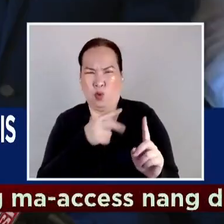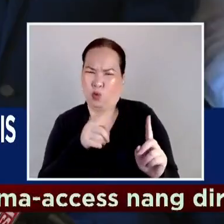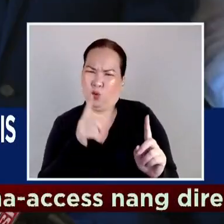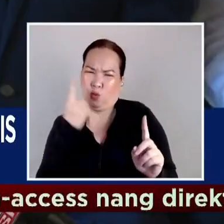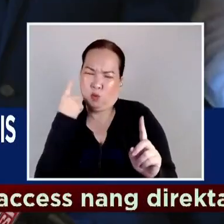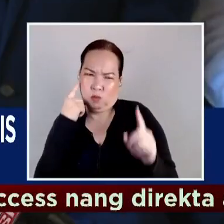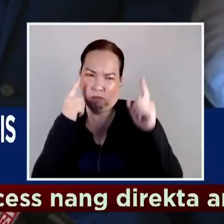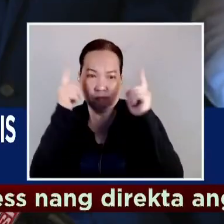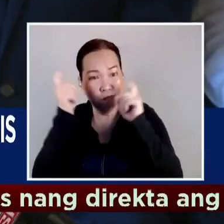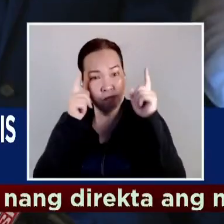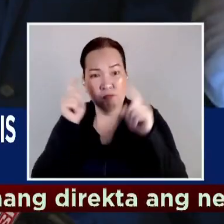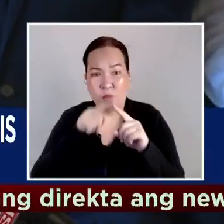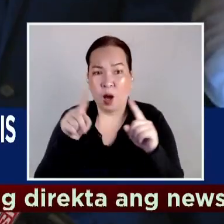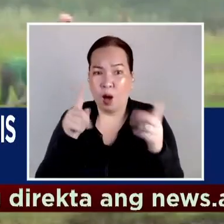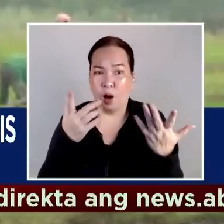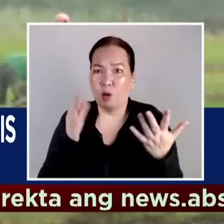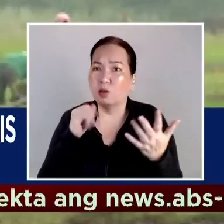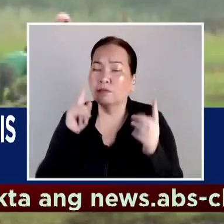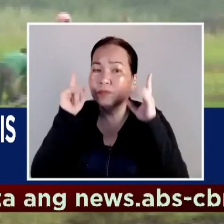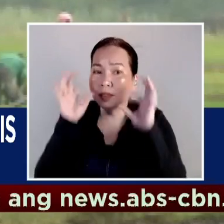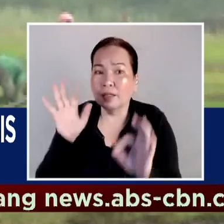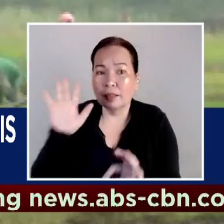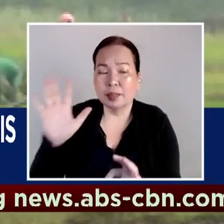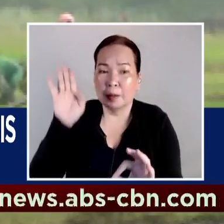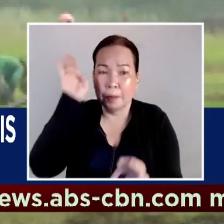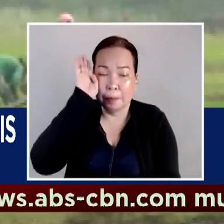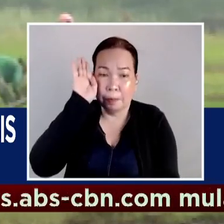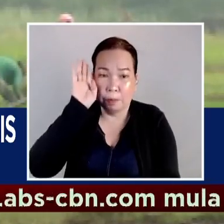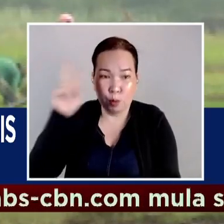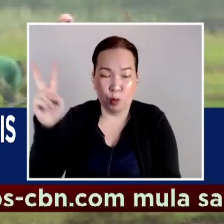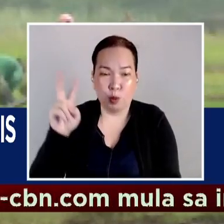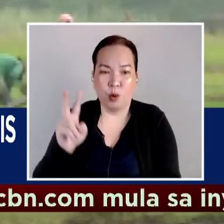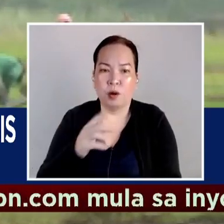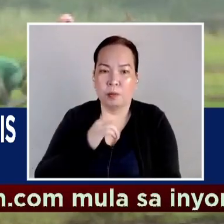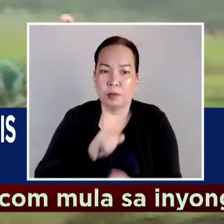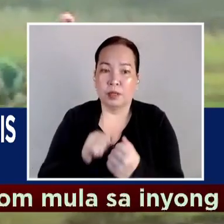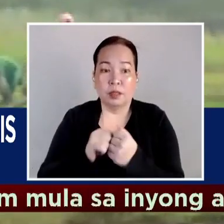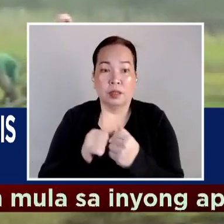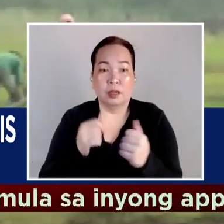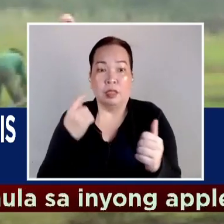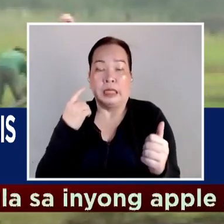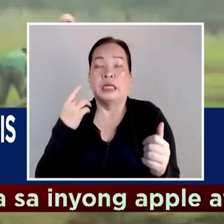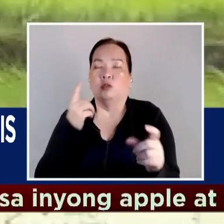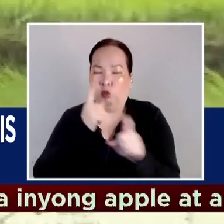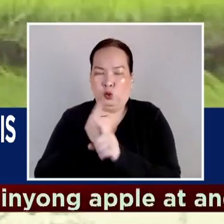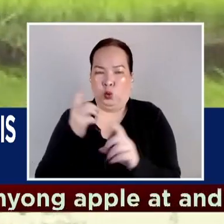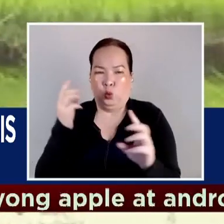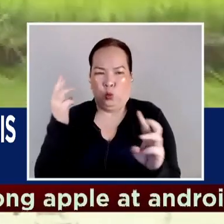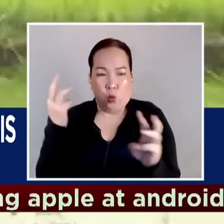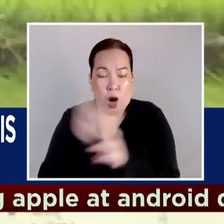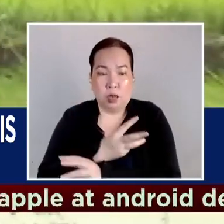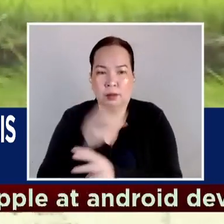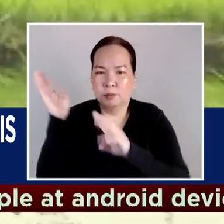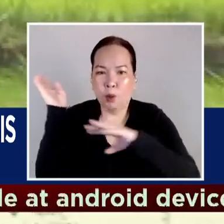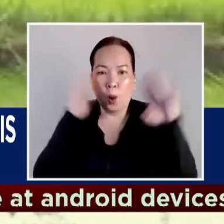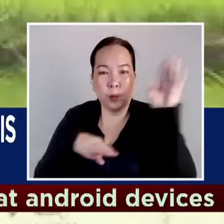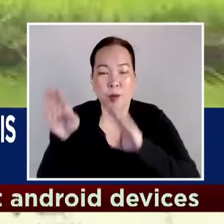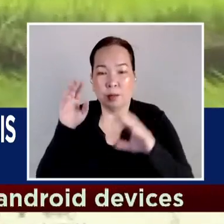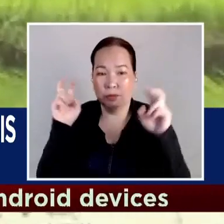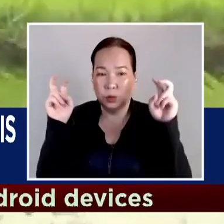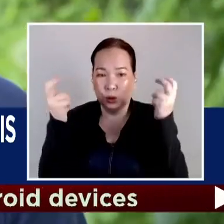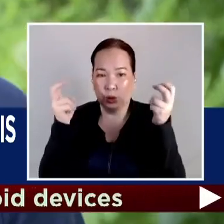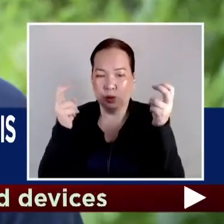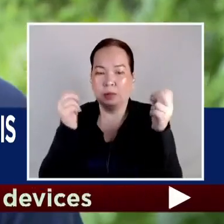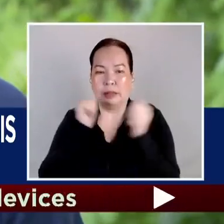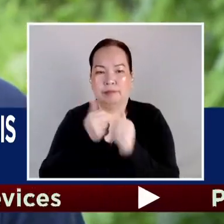ang desisyon ng susunod na pangulo. Para sa ilan, pagkilala sa malalang sitwasyon ng agrikultura ang pag-ako ng posisyon bilang